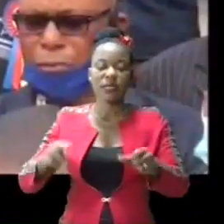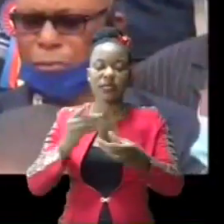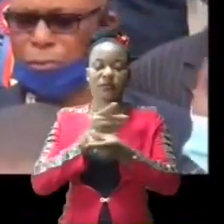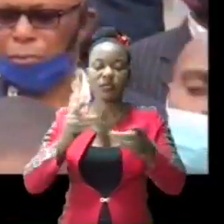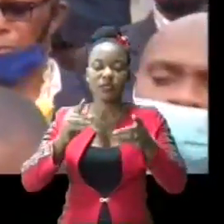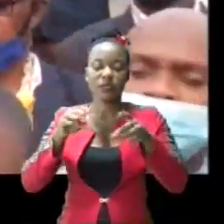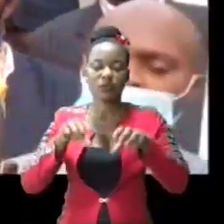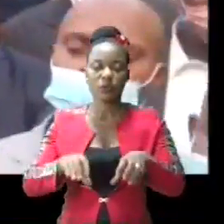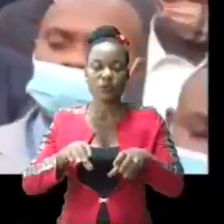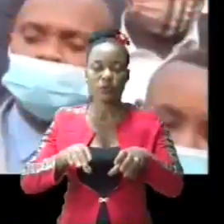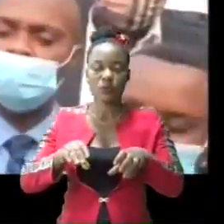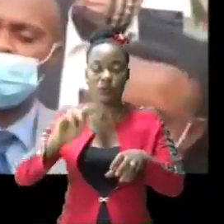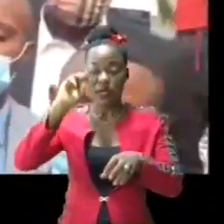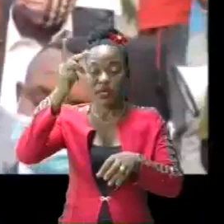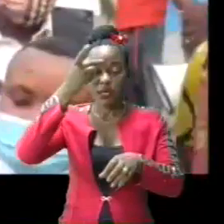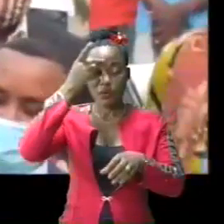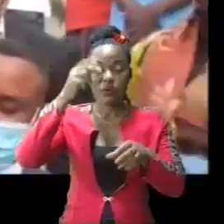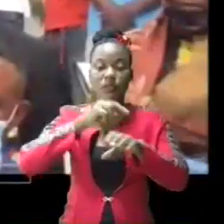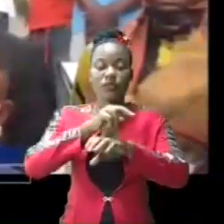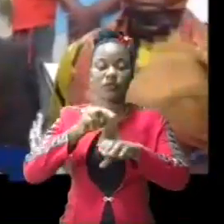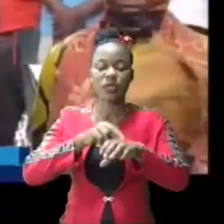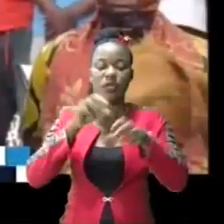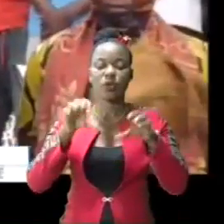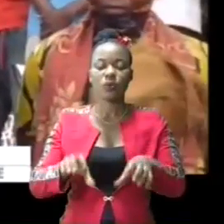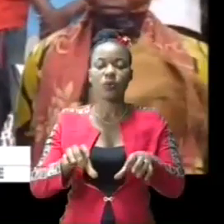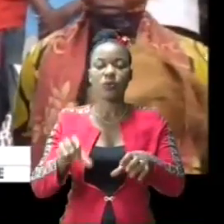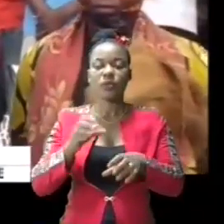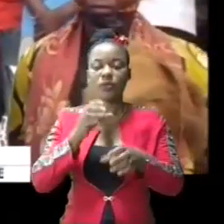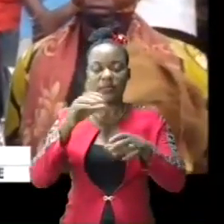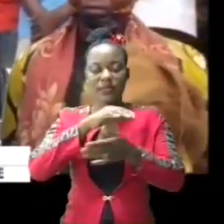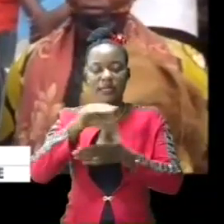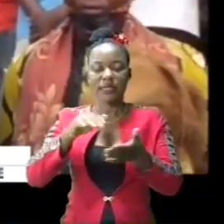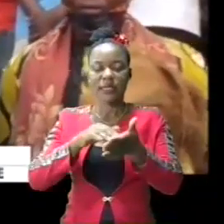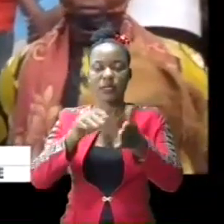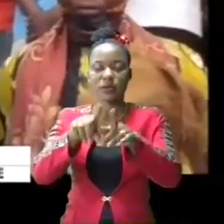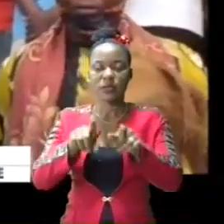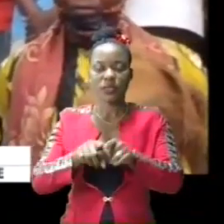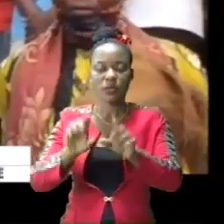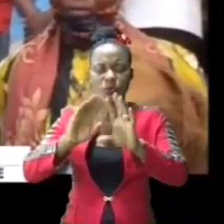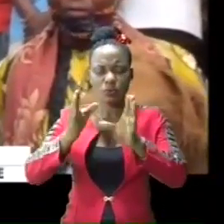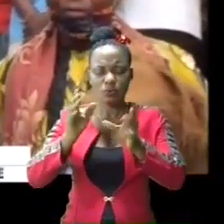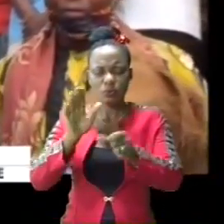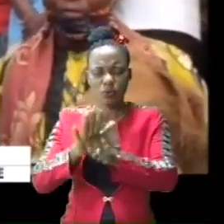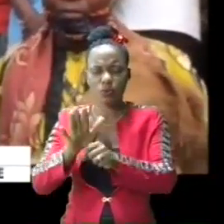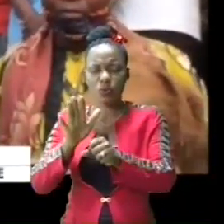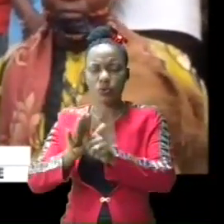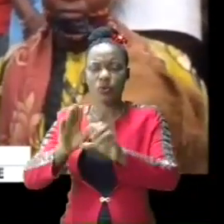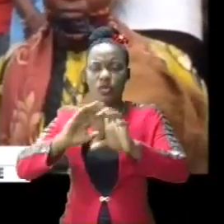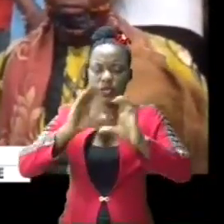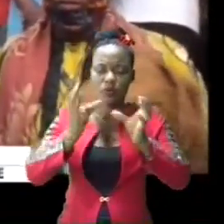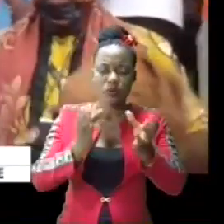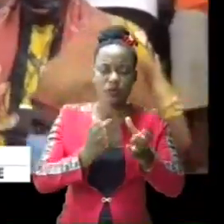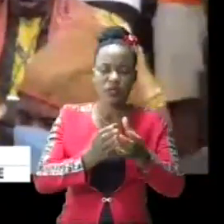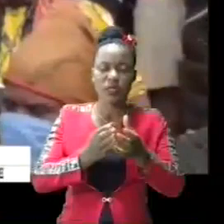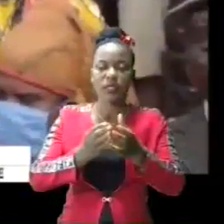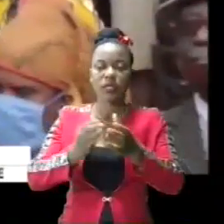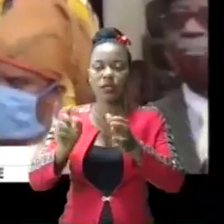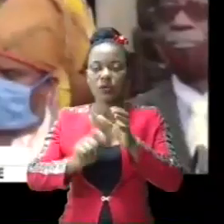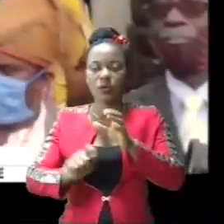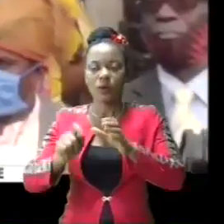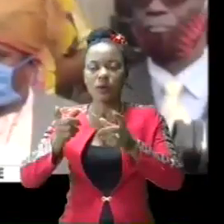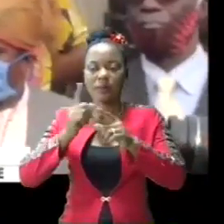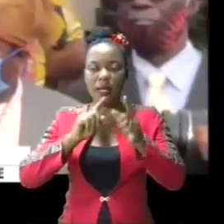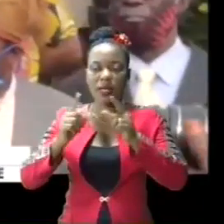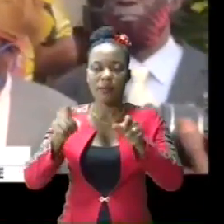au rang des héros nationaux. La province du Congo central, c'est l'ensemble des communautés locales, des 10 territoires qui partagent la même